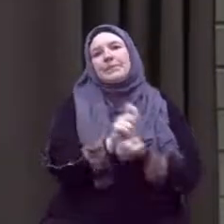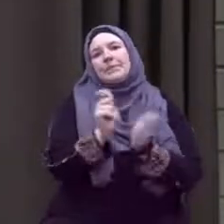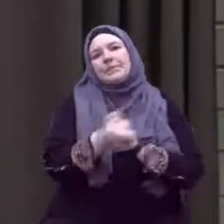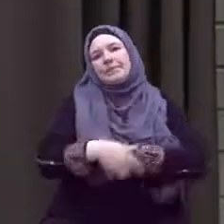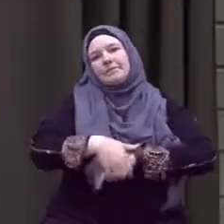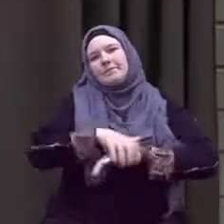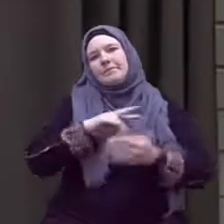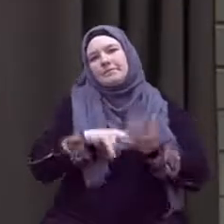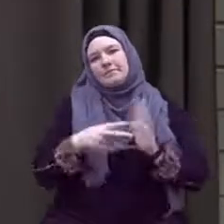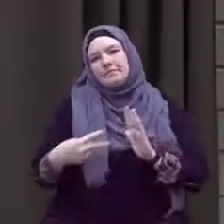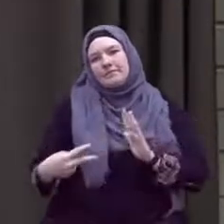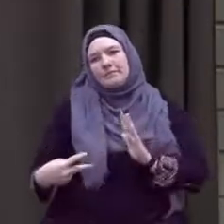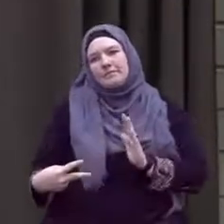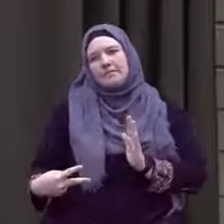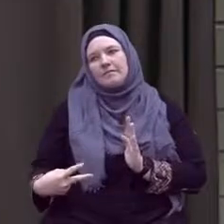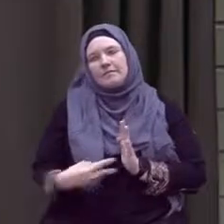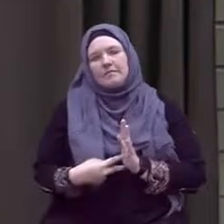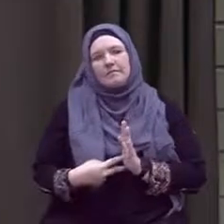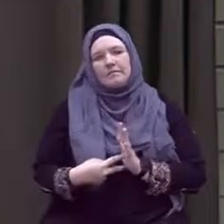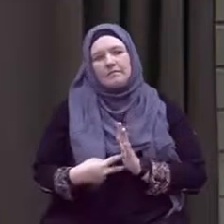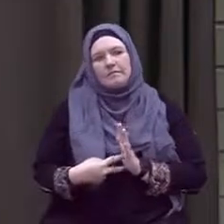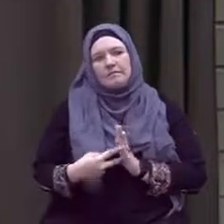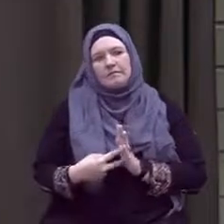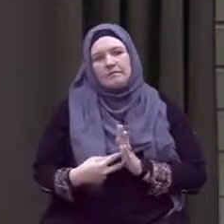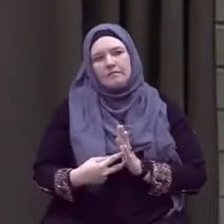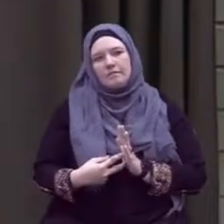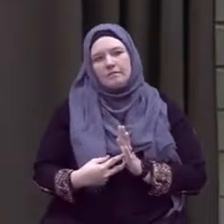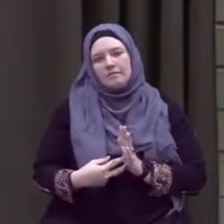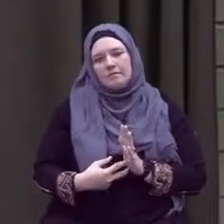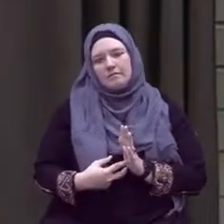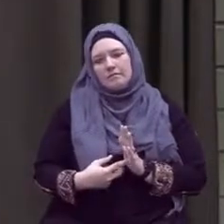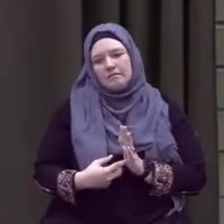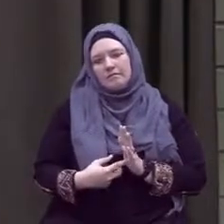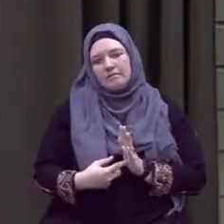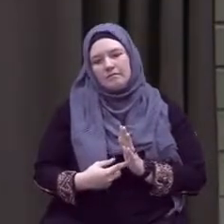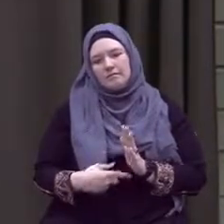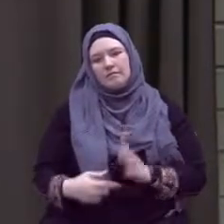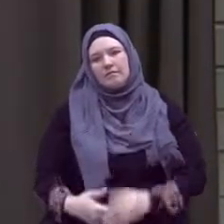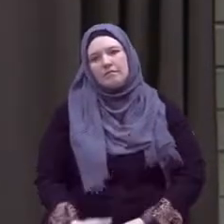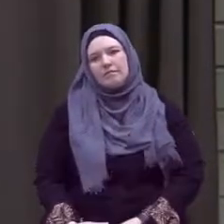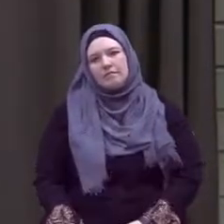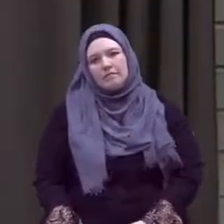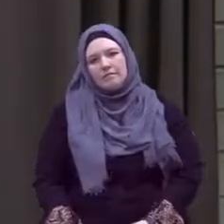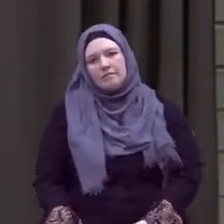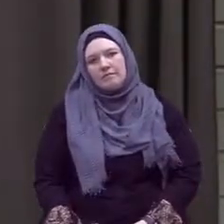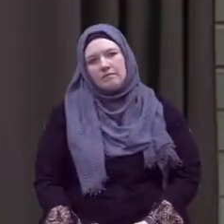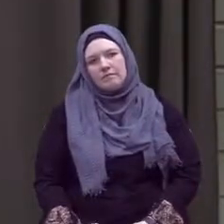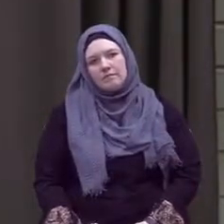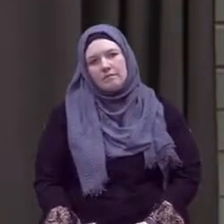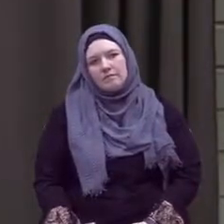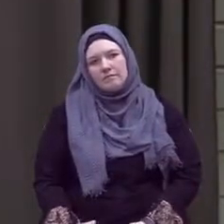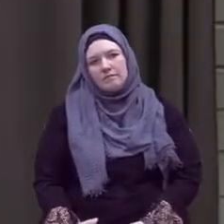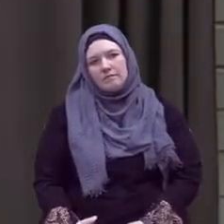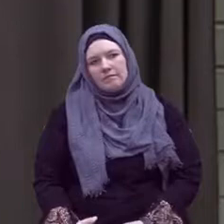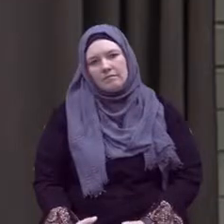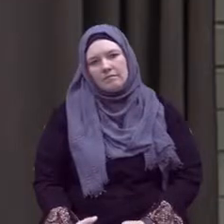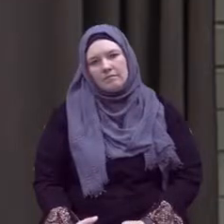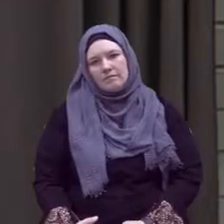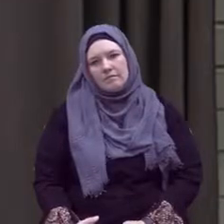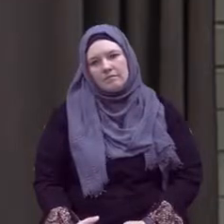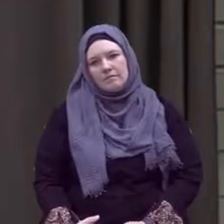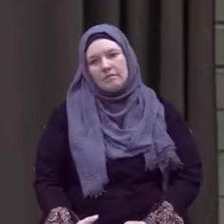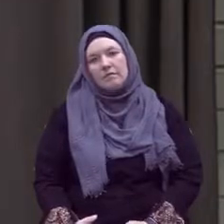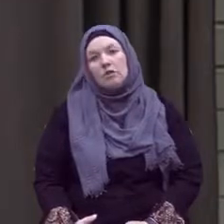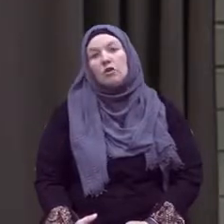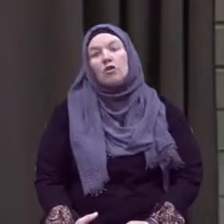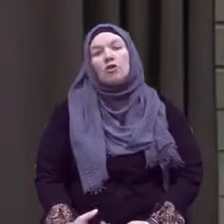الْمِسْكِينِ وَتَأْكُلُونَ التُّرَاثَ أَكْلًا لَمَّا وَتُحِبُّونَ الْمَالَ حُبًّا جَمَّا.